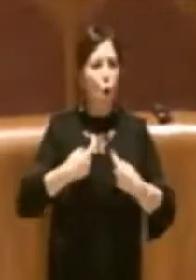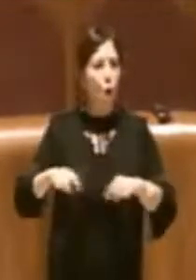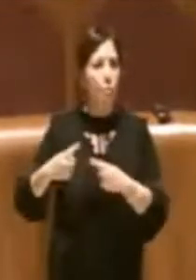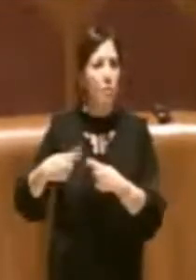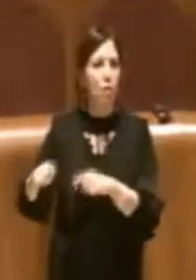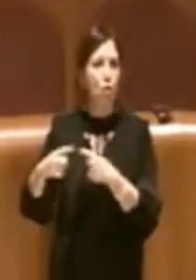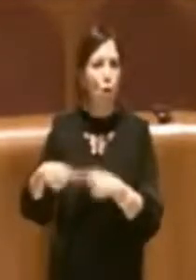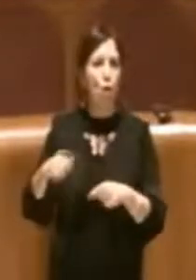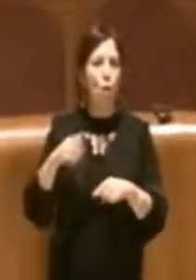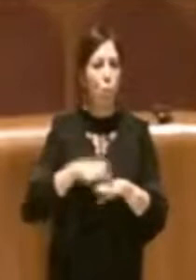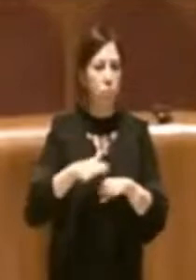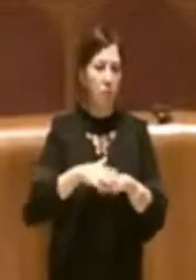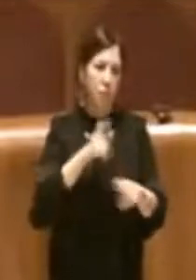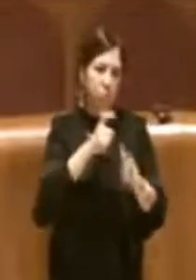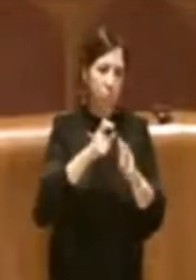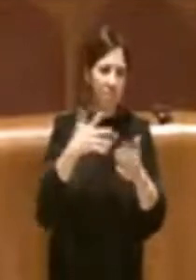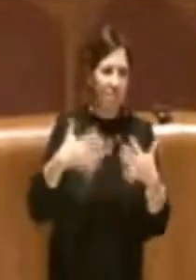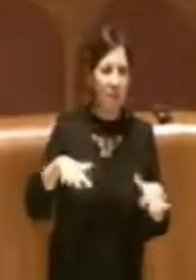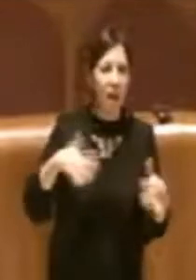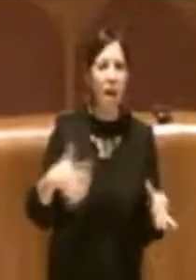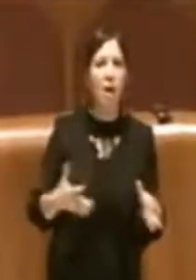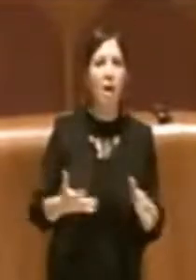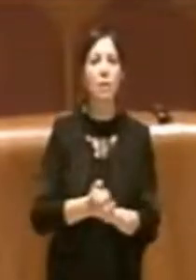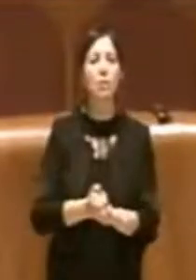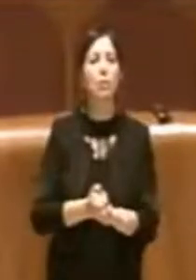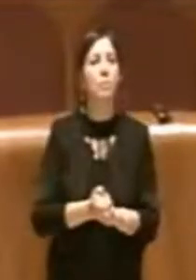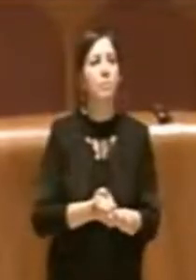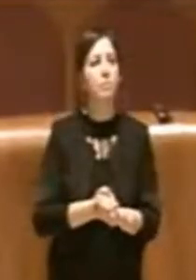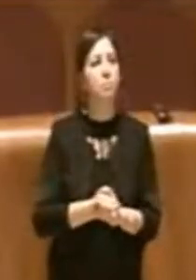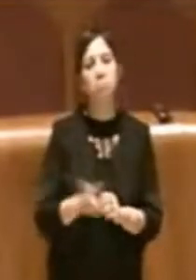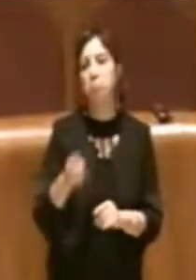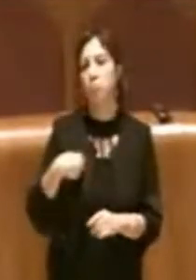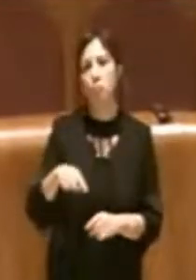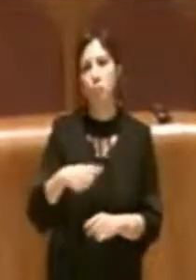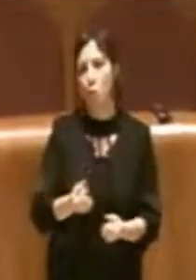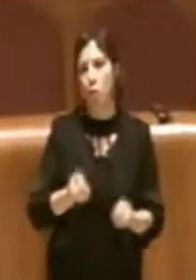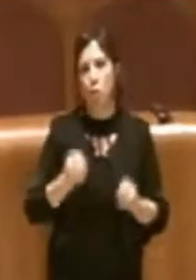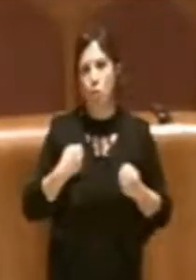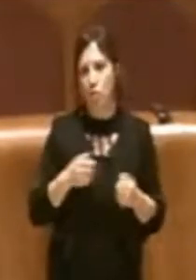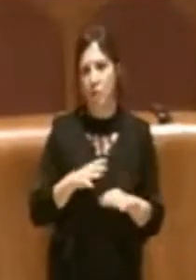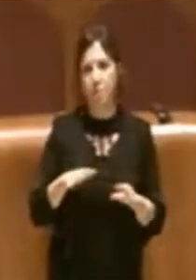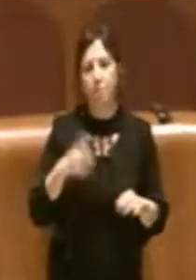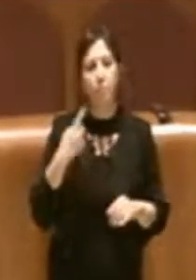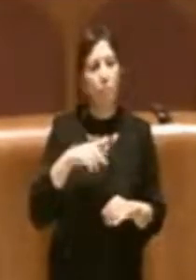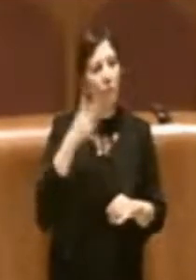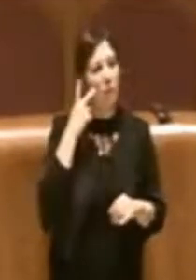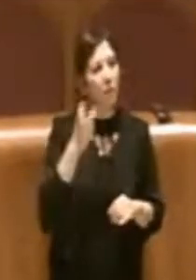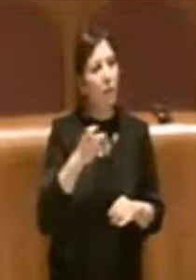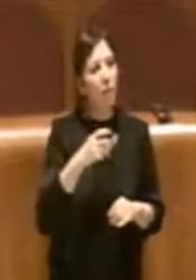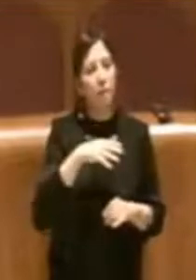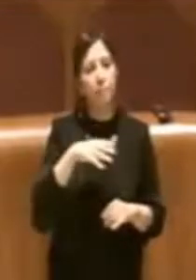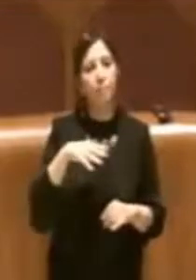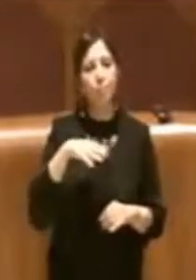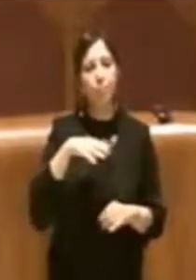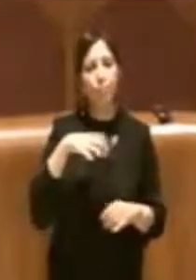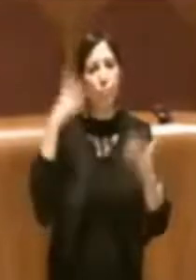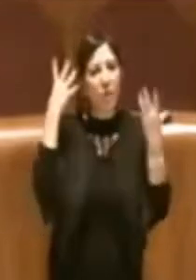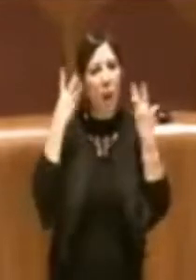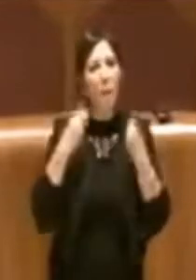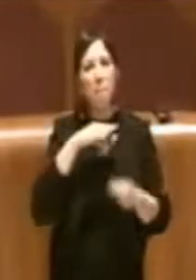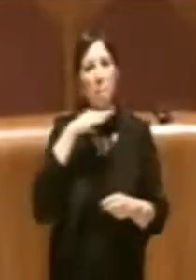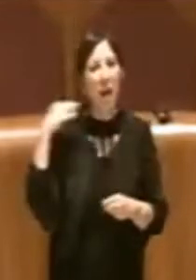commissioni e quindi da questo punto noi non ci sottraiamo. Per quanto riguarda la pecora elettrica,